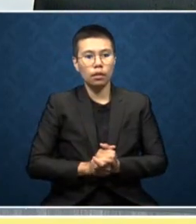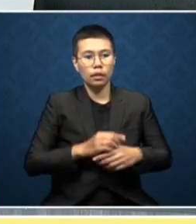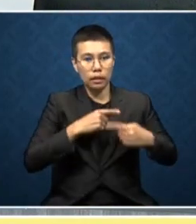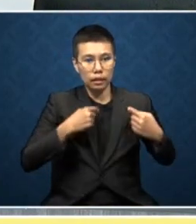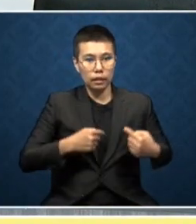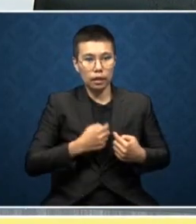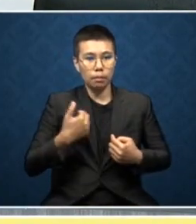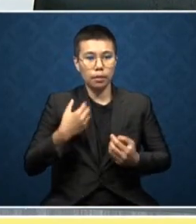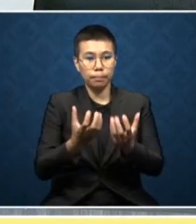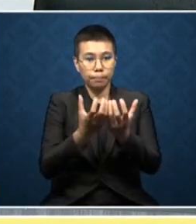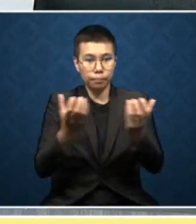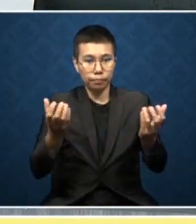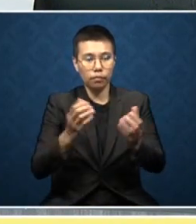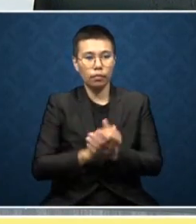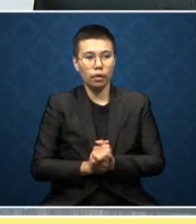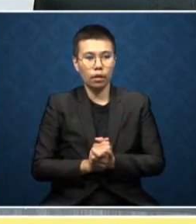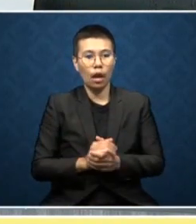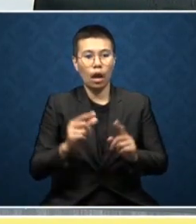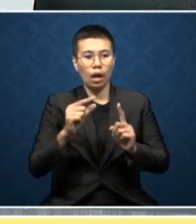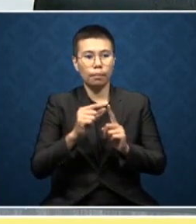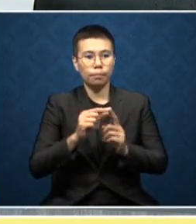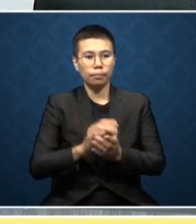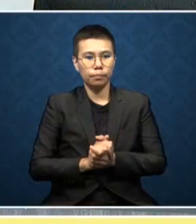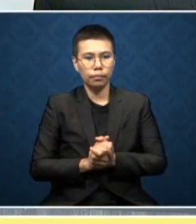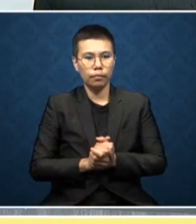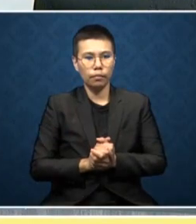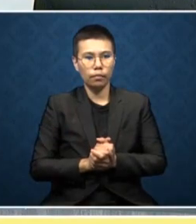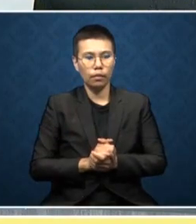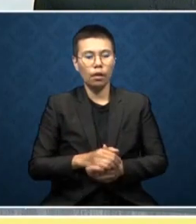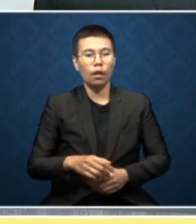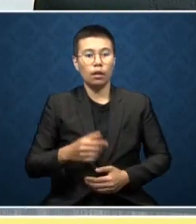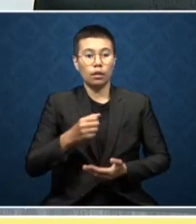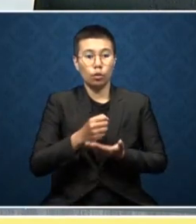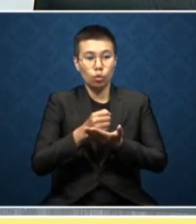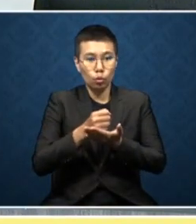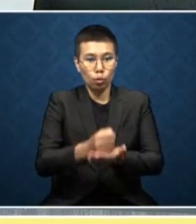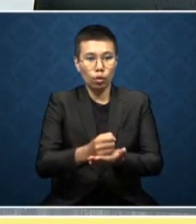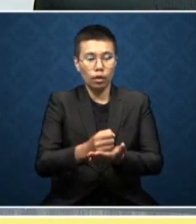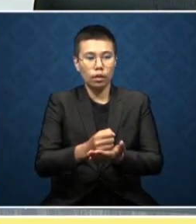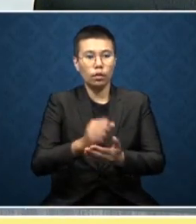ค่ะดังคำกล่าวว่าเมตตาธรรมค้ำจุนโลกขอบพระคุณค่ะ